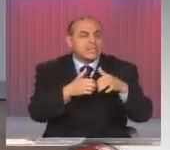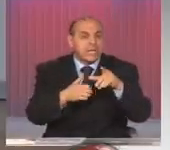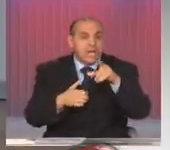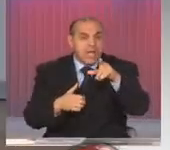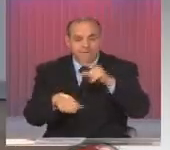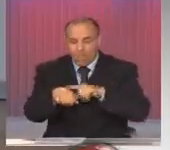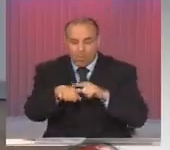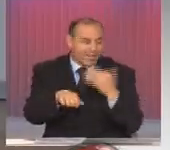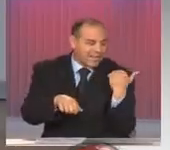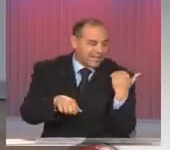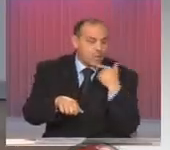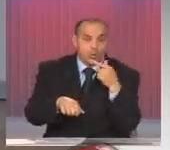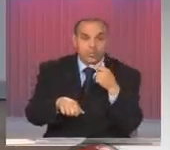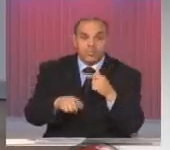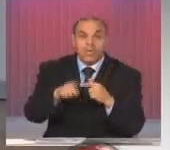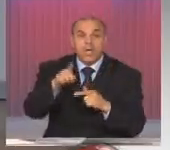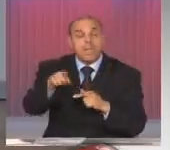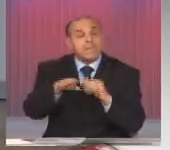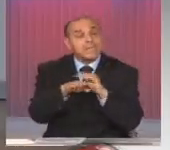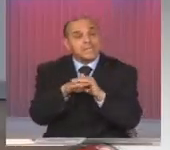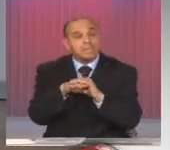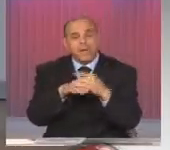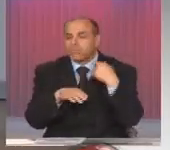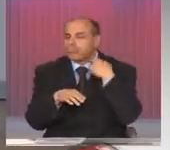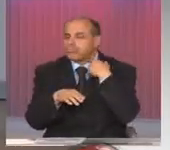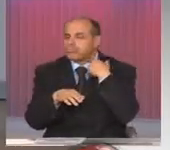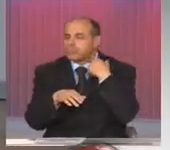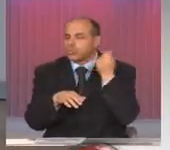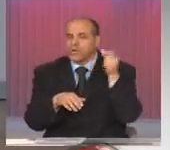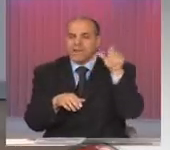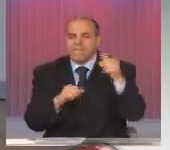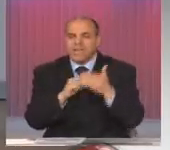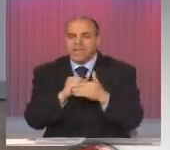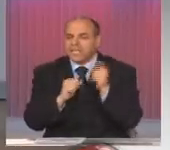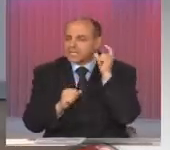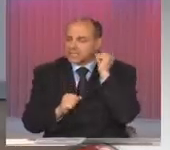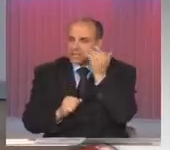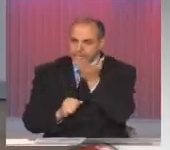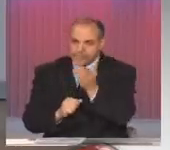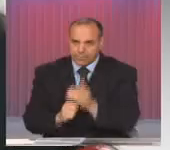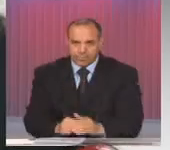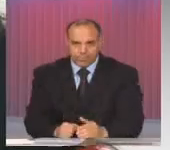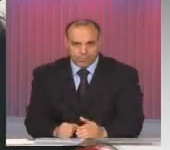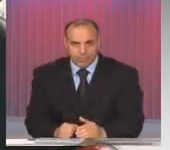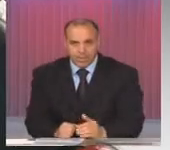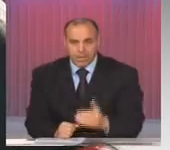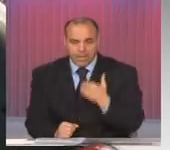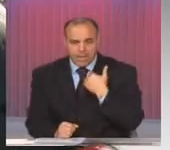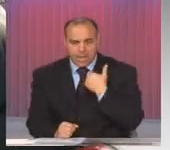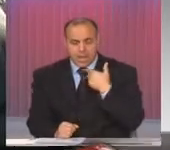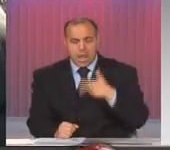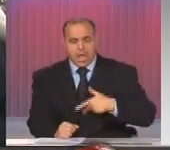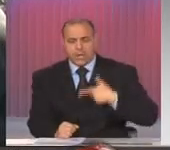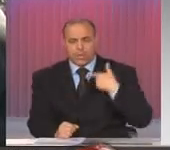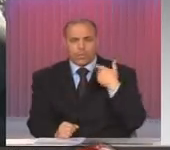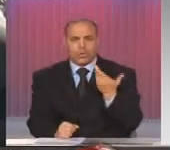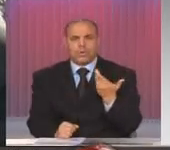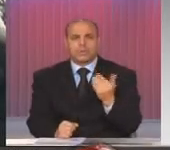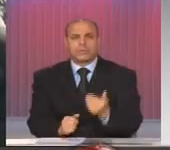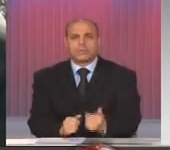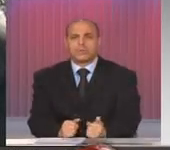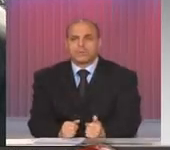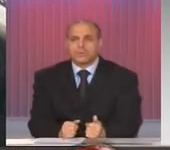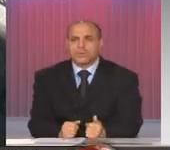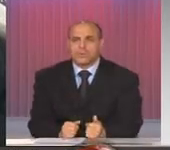في الآونة الأخيرة، ما تسبب في خسائر فادحة لفلاحي الجهة. تو الأرض بحياتنا كلنا احنا،